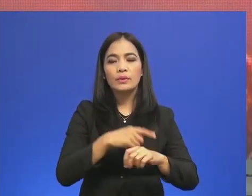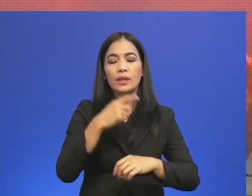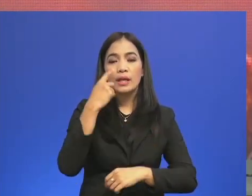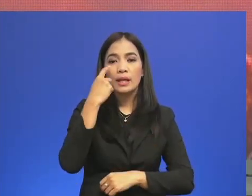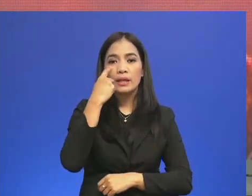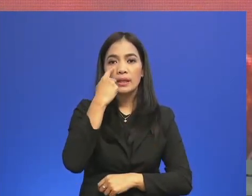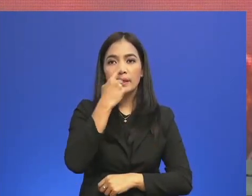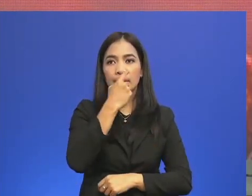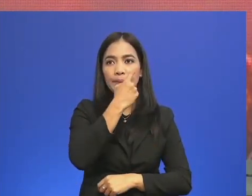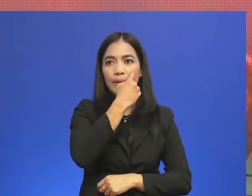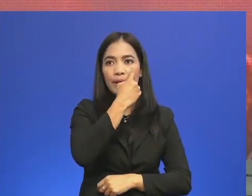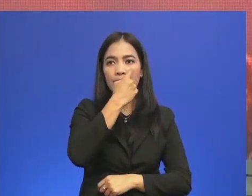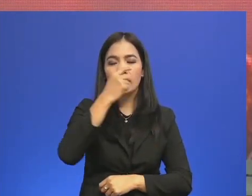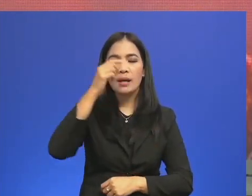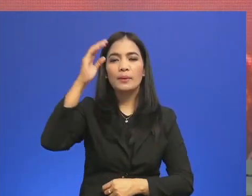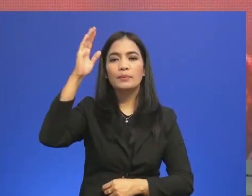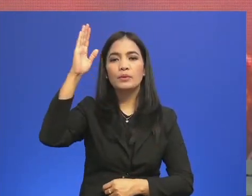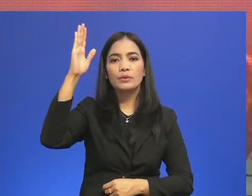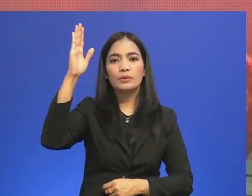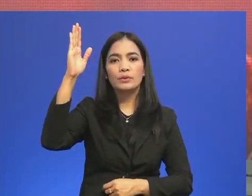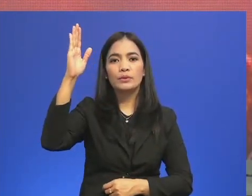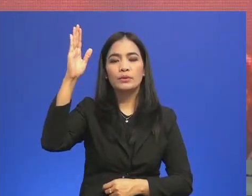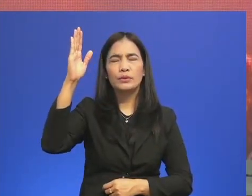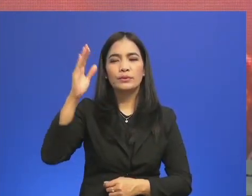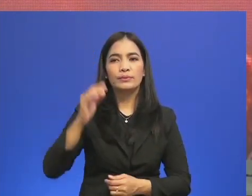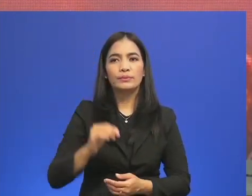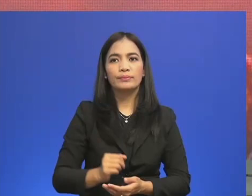keadaanku di matamu.